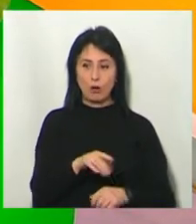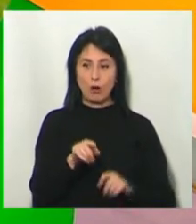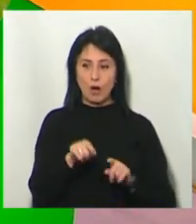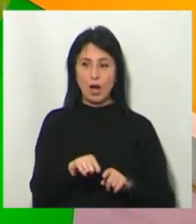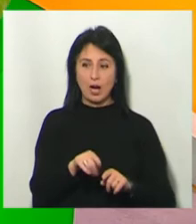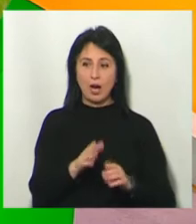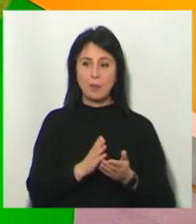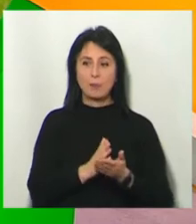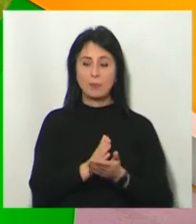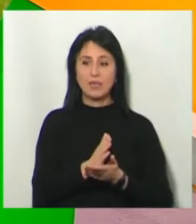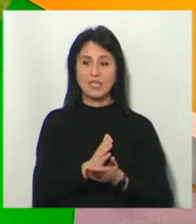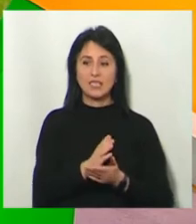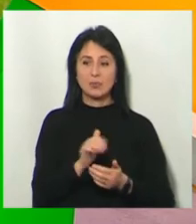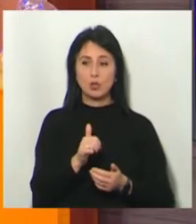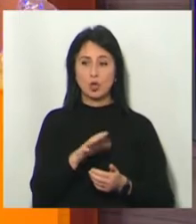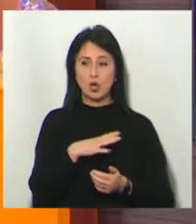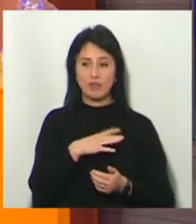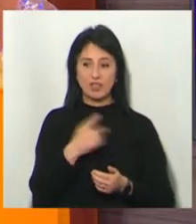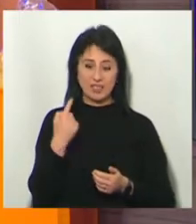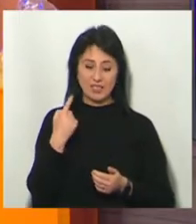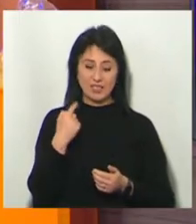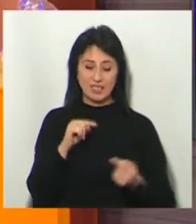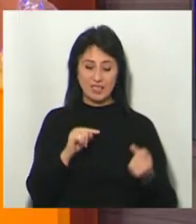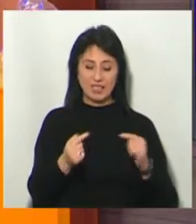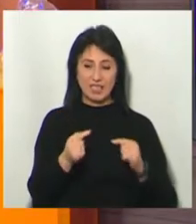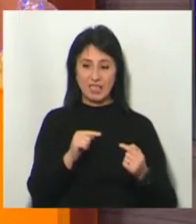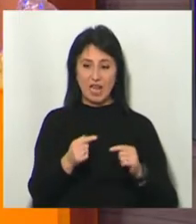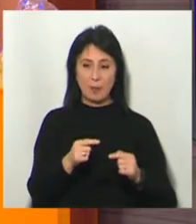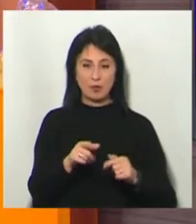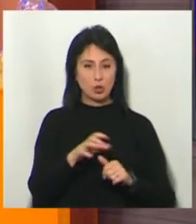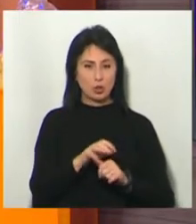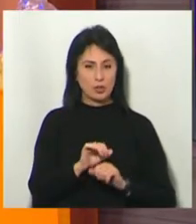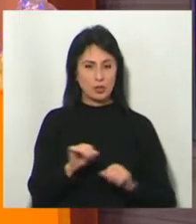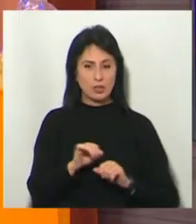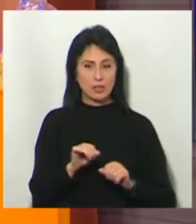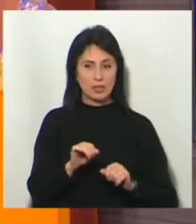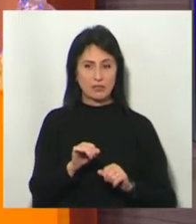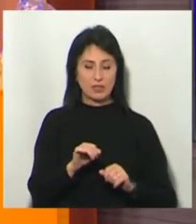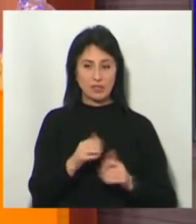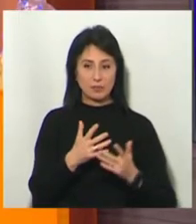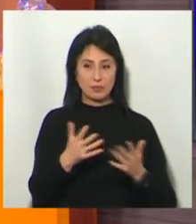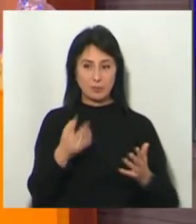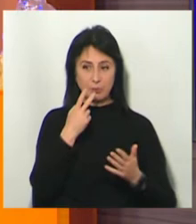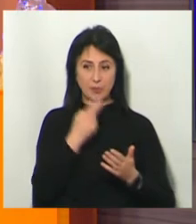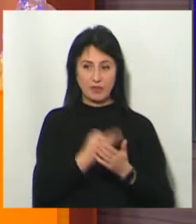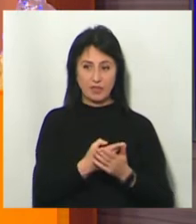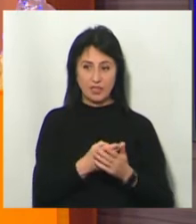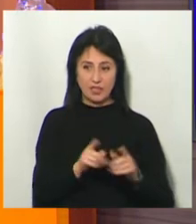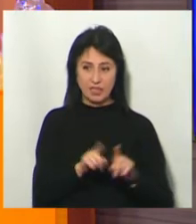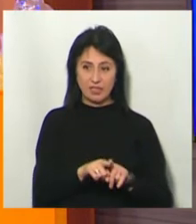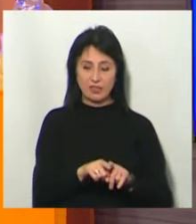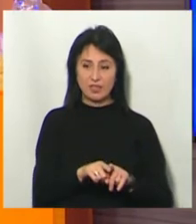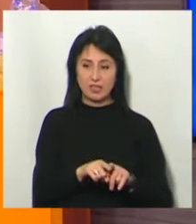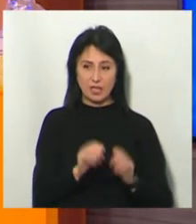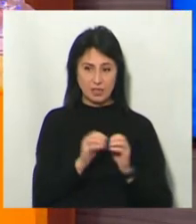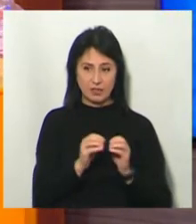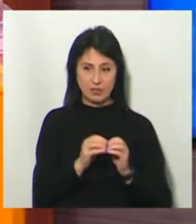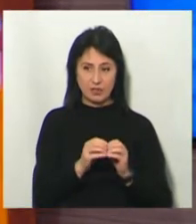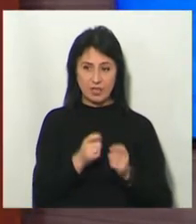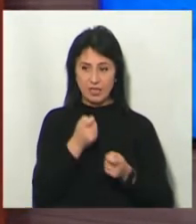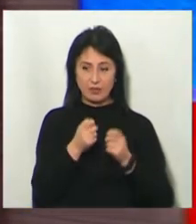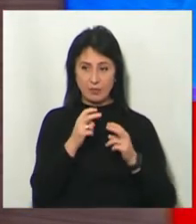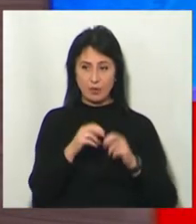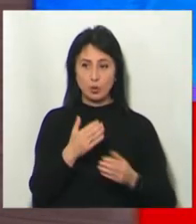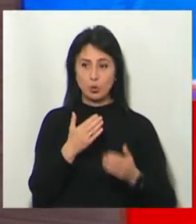აქ პრინციპში როგორც იყო წინააღმდეგობრივი დამოკიდებულება სოკოს სახეობების მიხედვით ისევ ასეა, მე დეტალურად